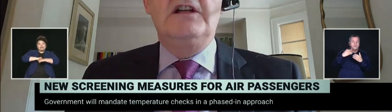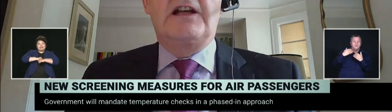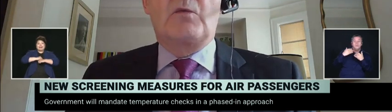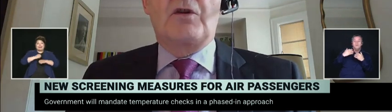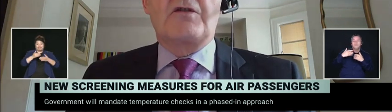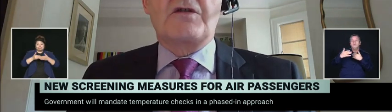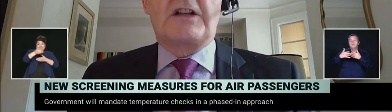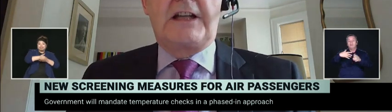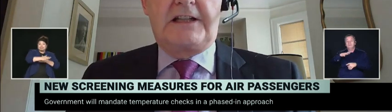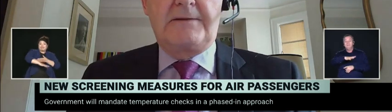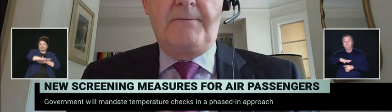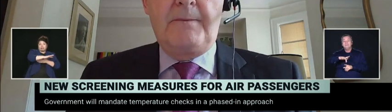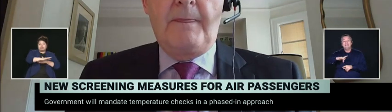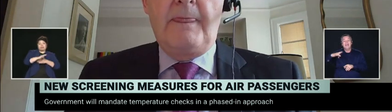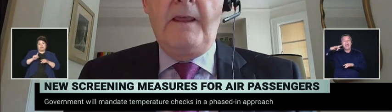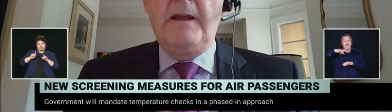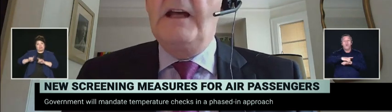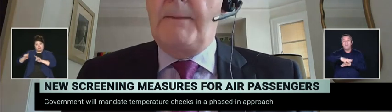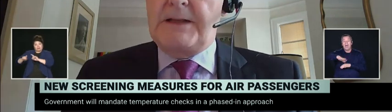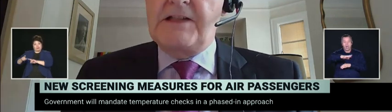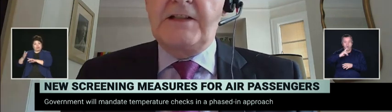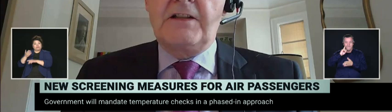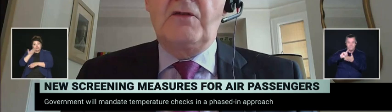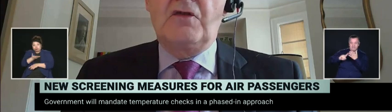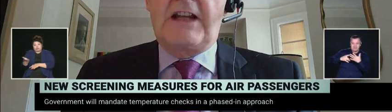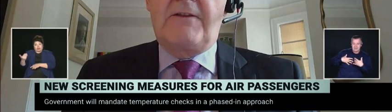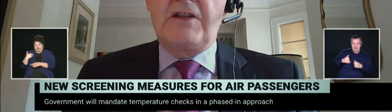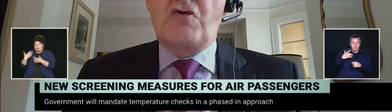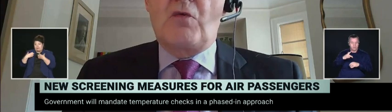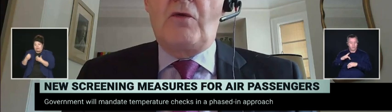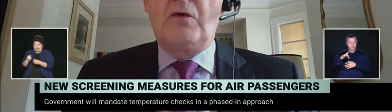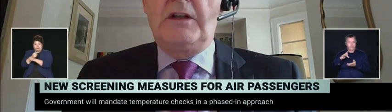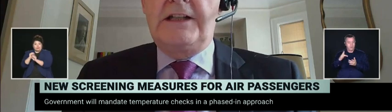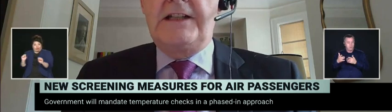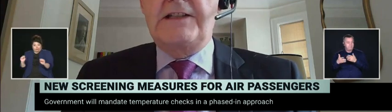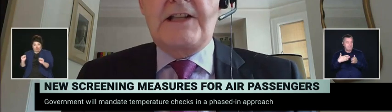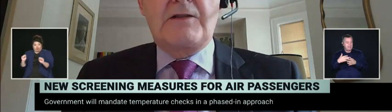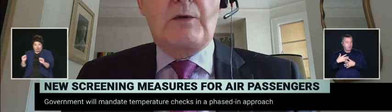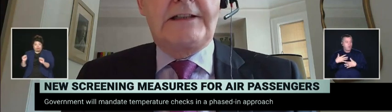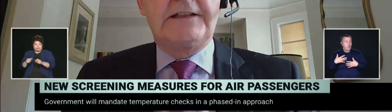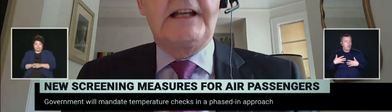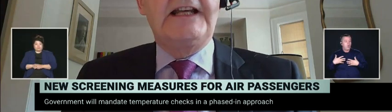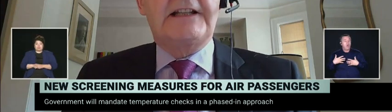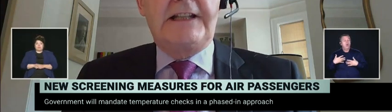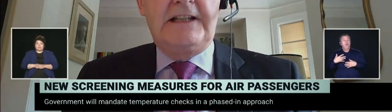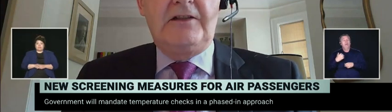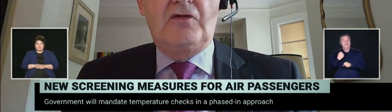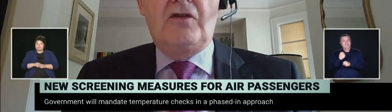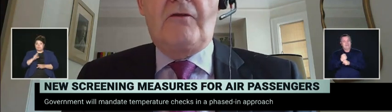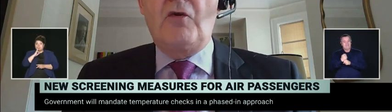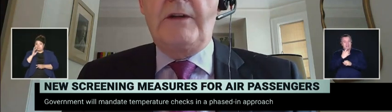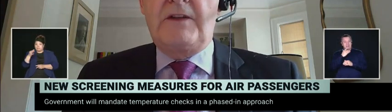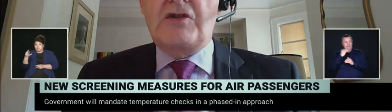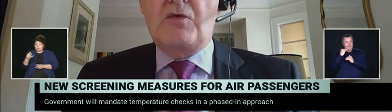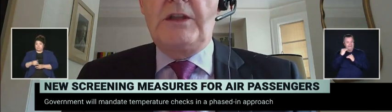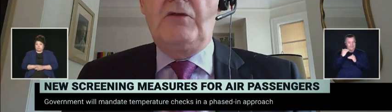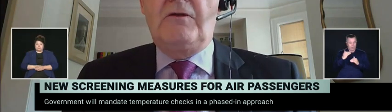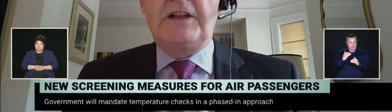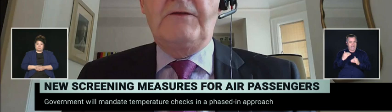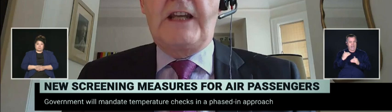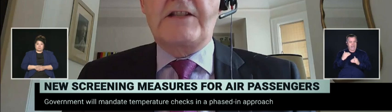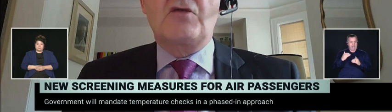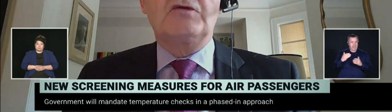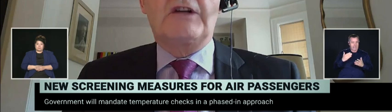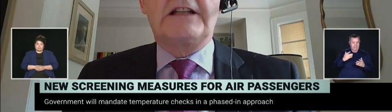travelers and workers alike. À partir de la fin juin, les exploitants aériens devront effectuer